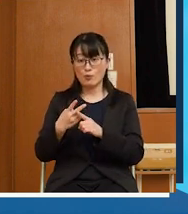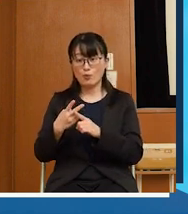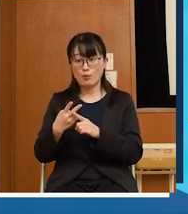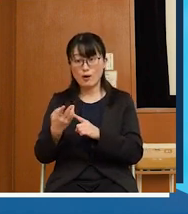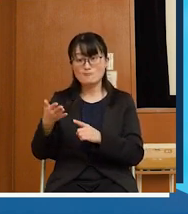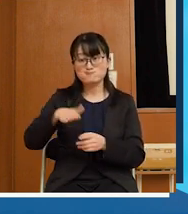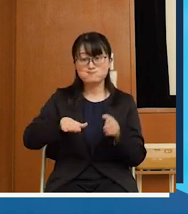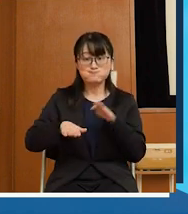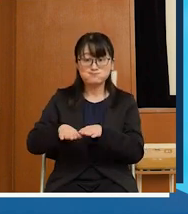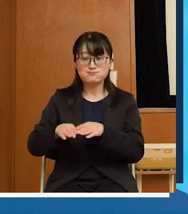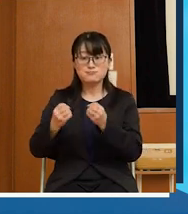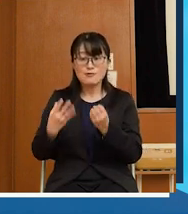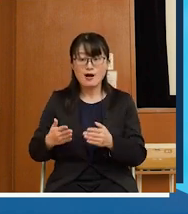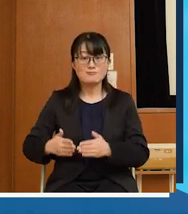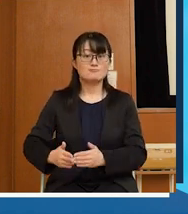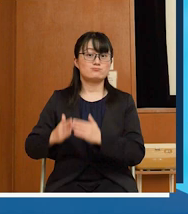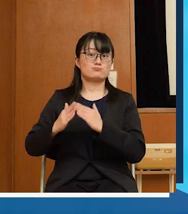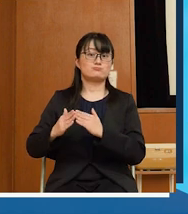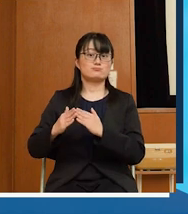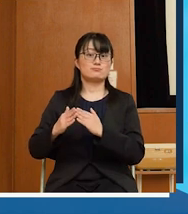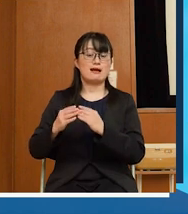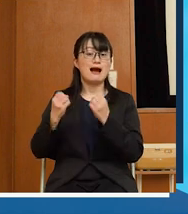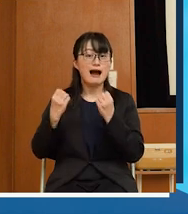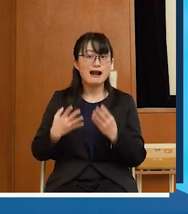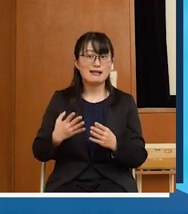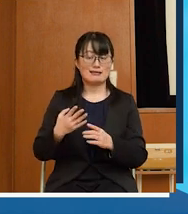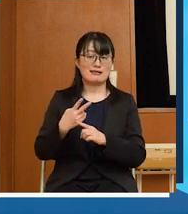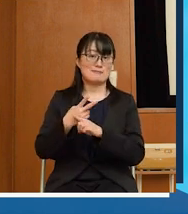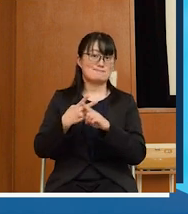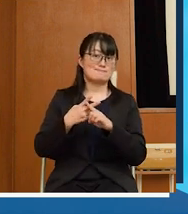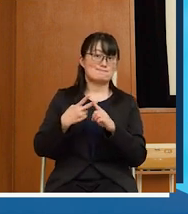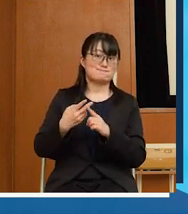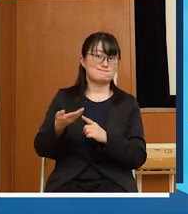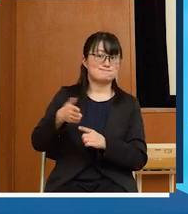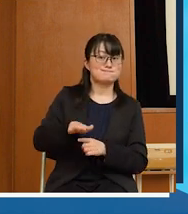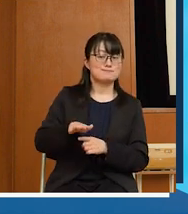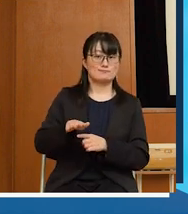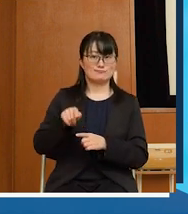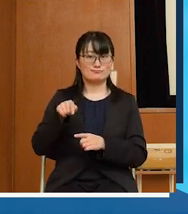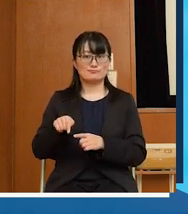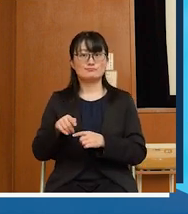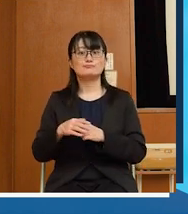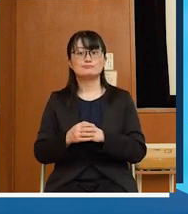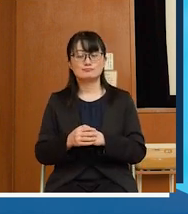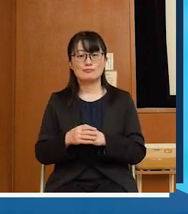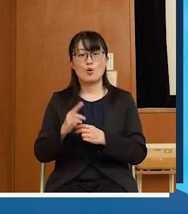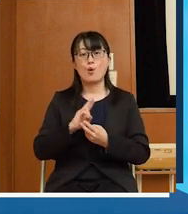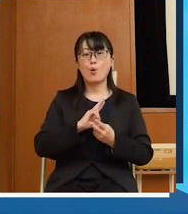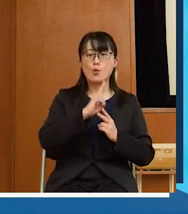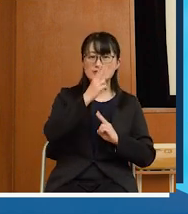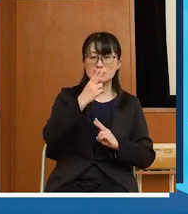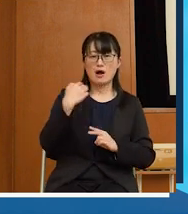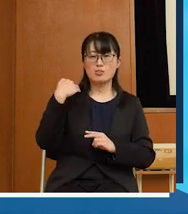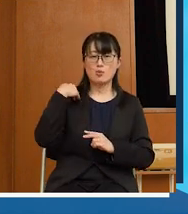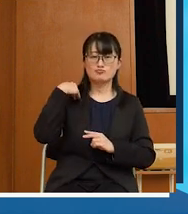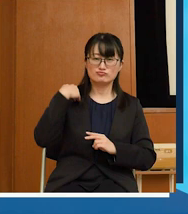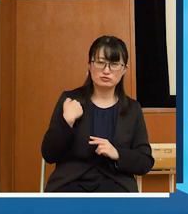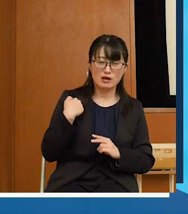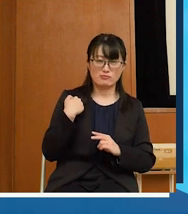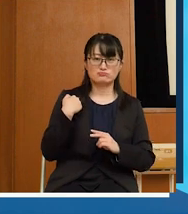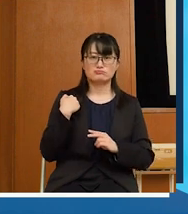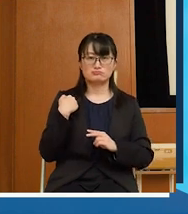など大体施設ではなく新たな基地を建設するものだということで沖縄の過重な基地負担これ